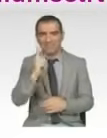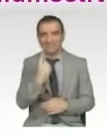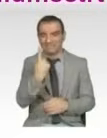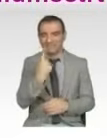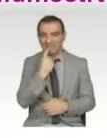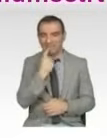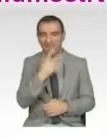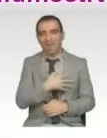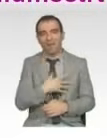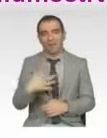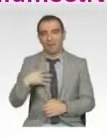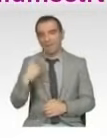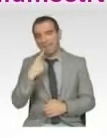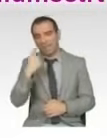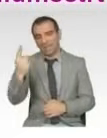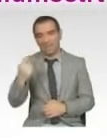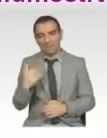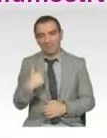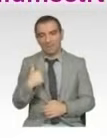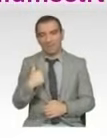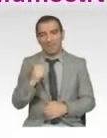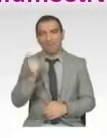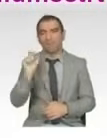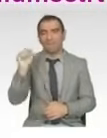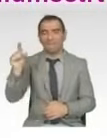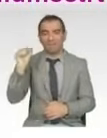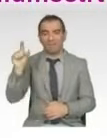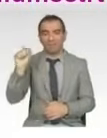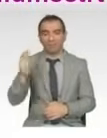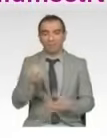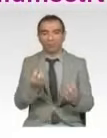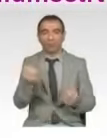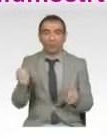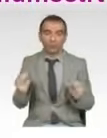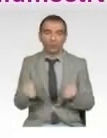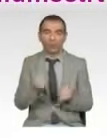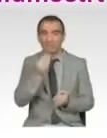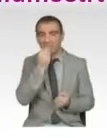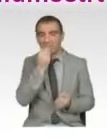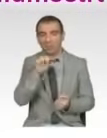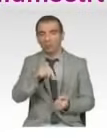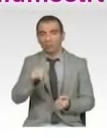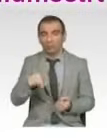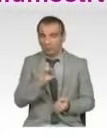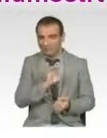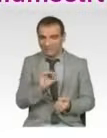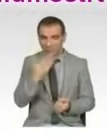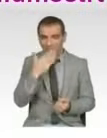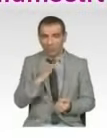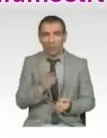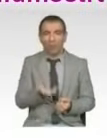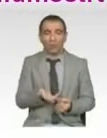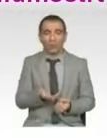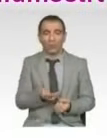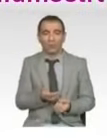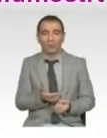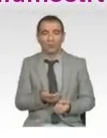sene boyunca anneme hep şunu dedim. Sürekli mesaj atıyordum. İşte çok soğuk, yemekler tuzsuz. Ondan